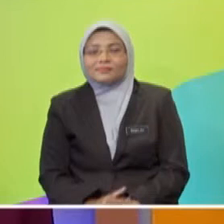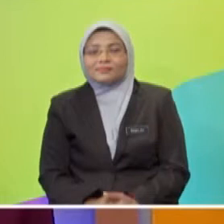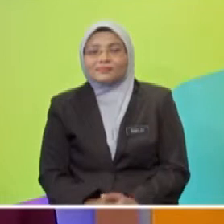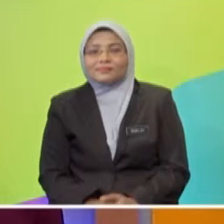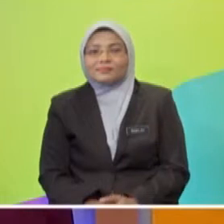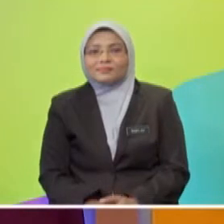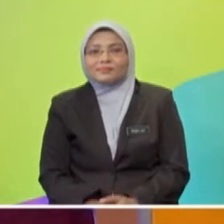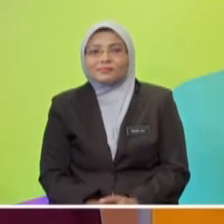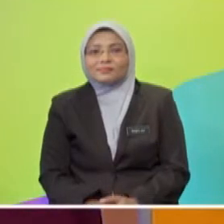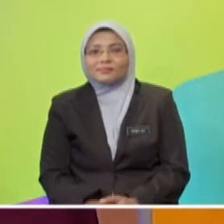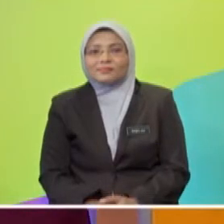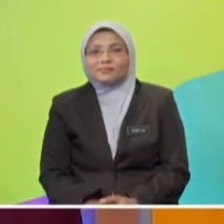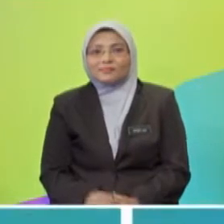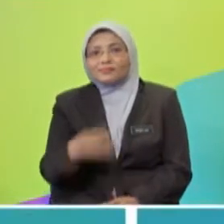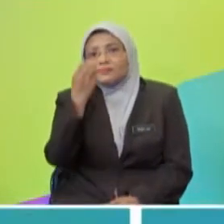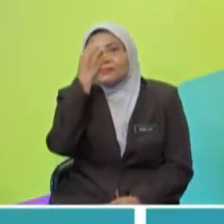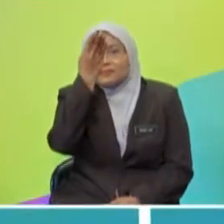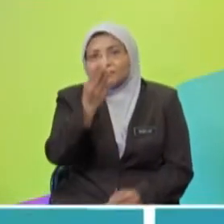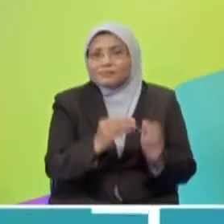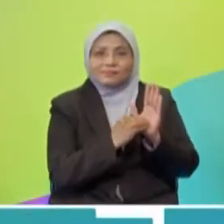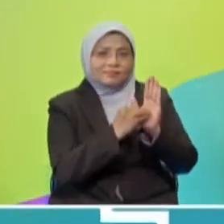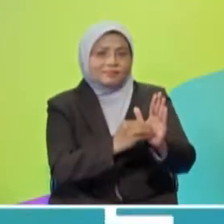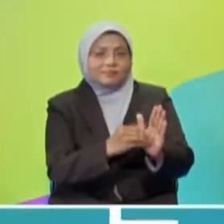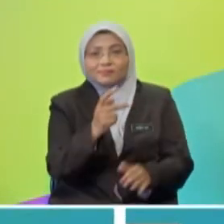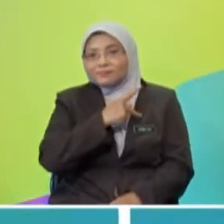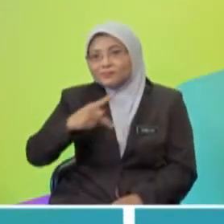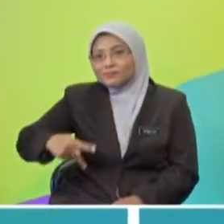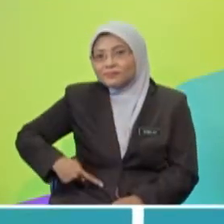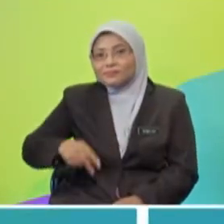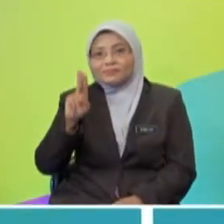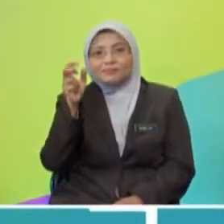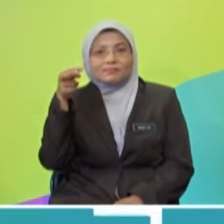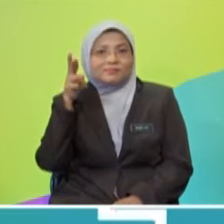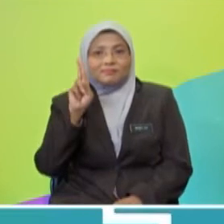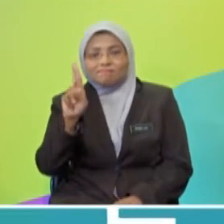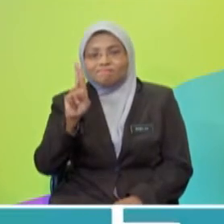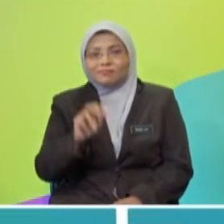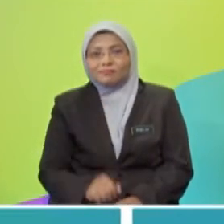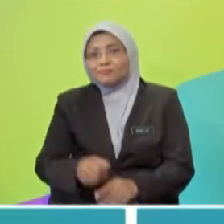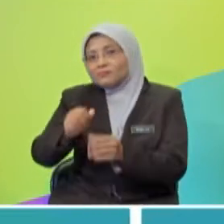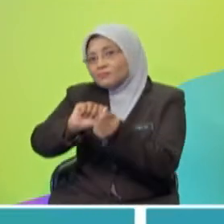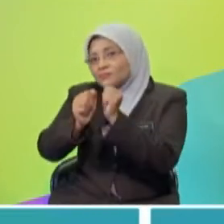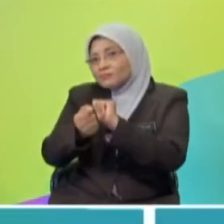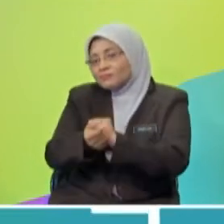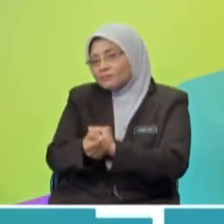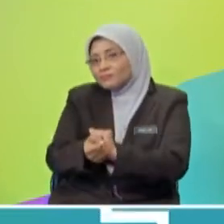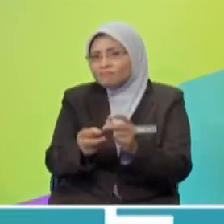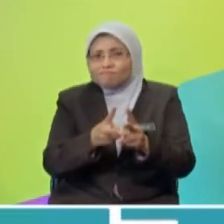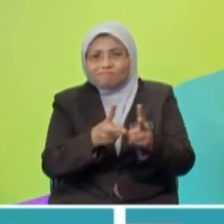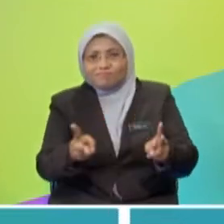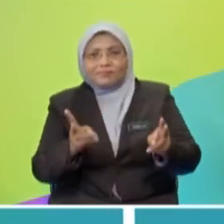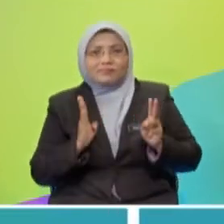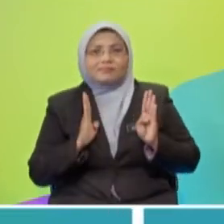nyata tekan bukti Khalifah Umar bin khoththob radhiyallahu Anhu seorang sahabat yang sangat